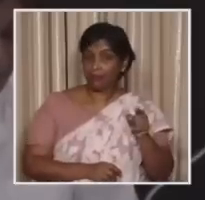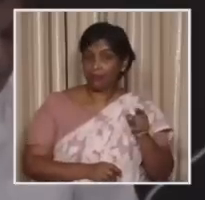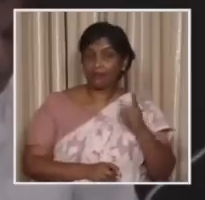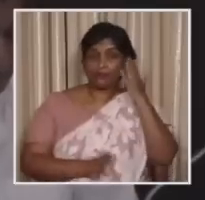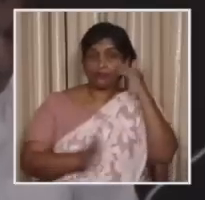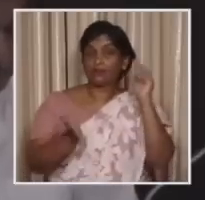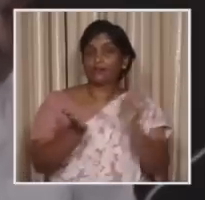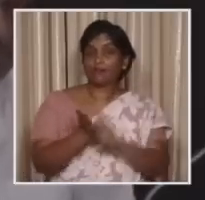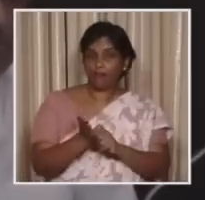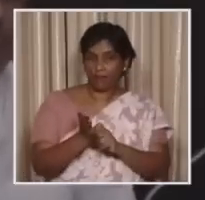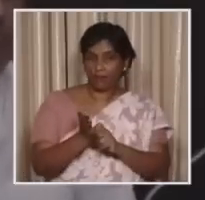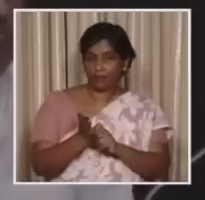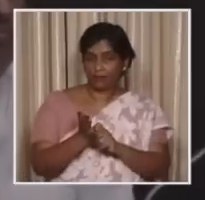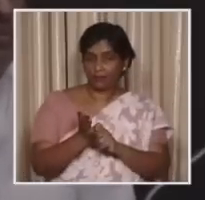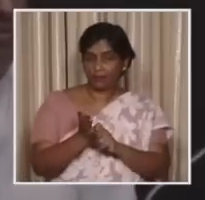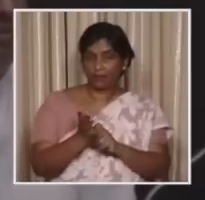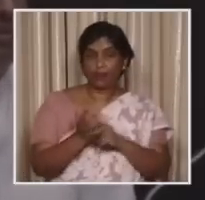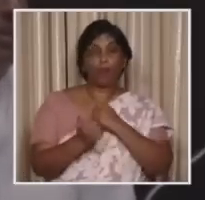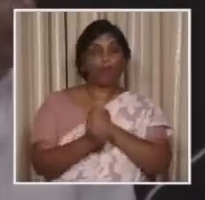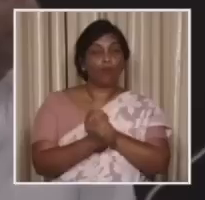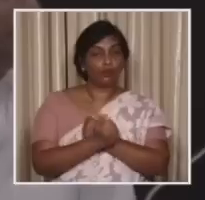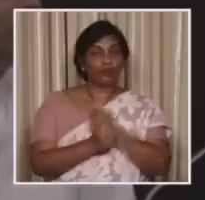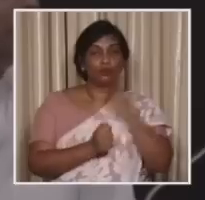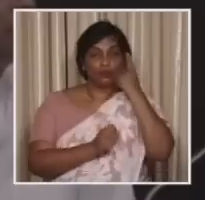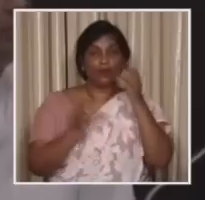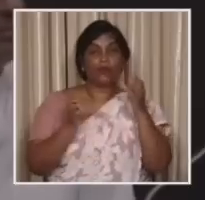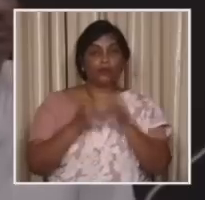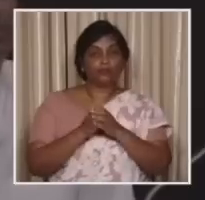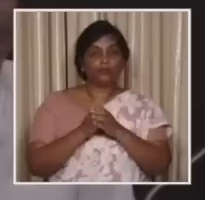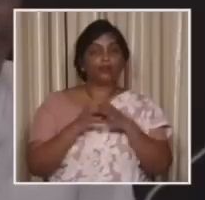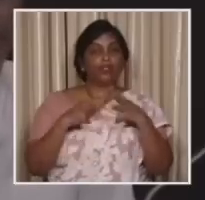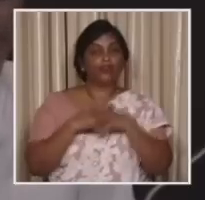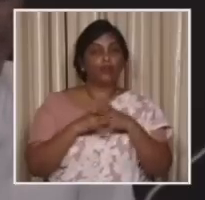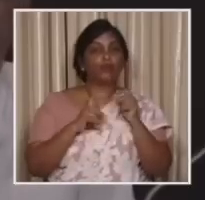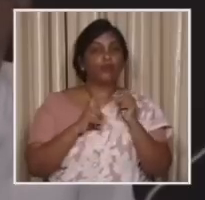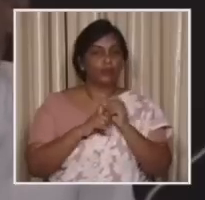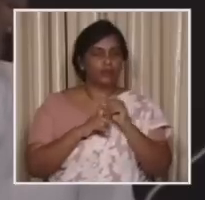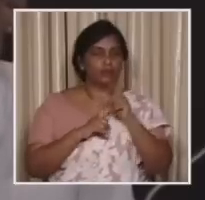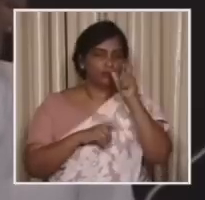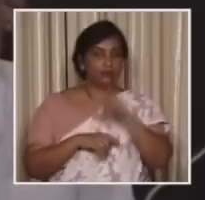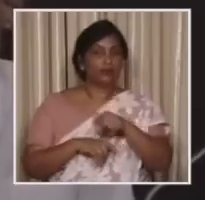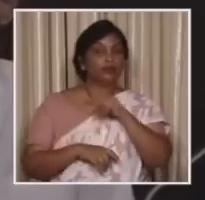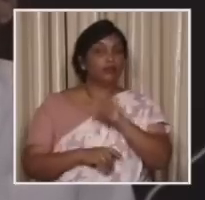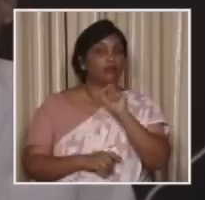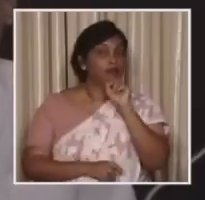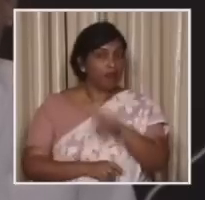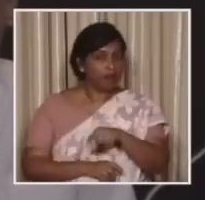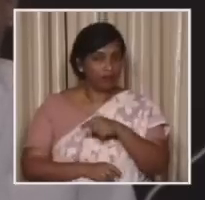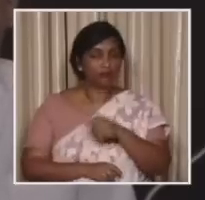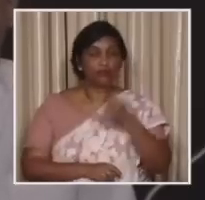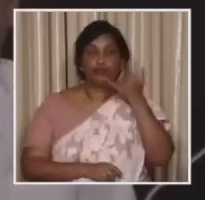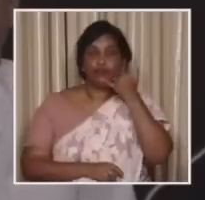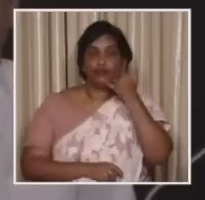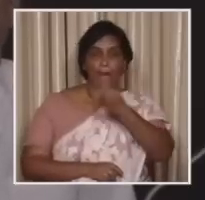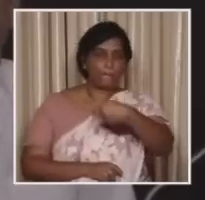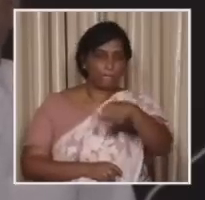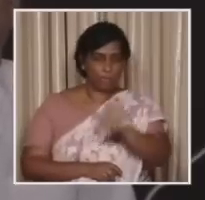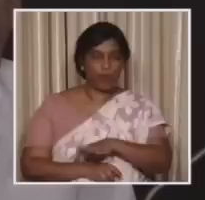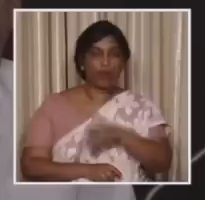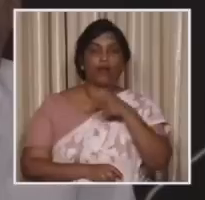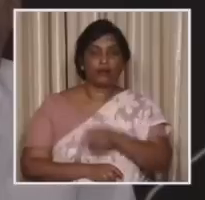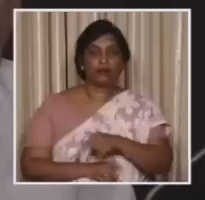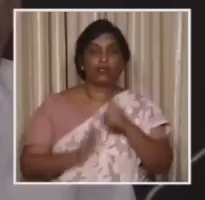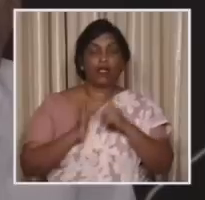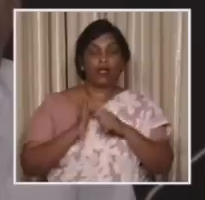ප්‍රෙම්මතිය පොලිස් බුද්ධාංශයේ WPC වරියා ayake namin tamai me durakathane aran thibune habai me